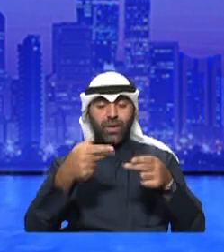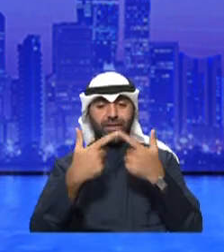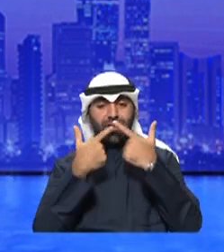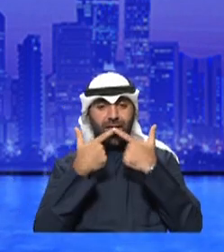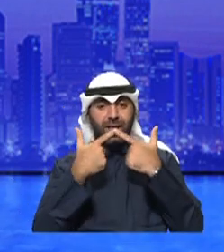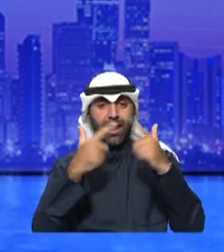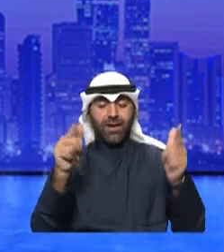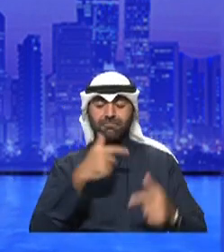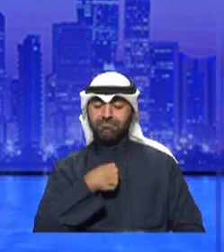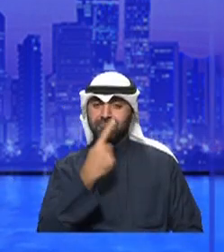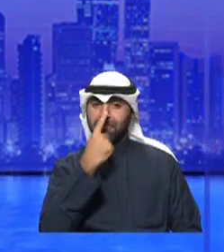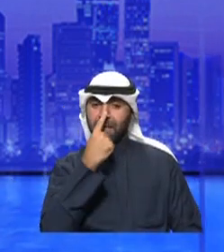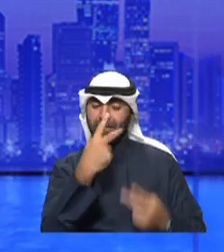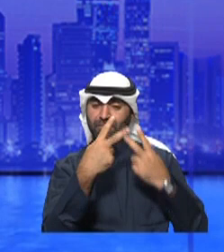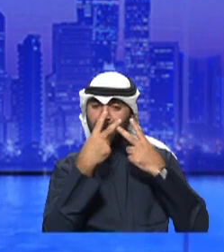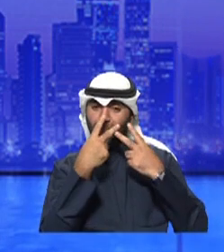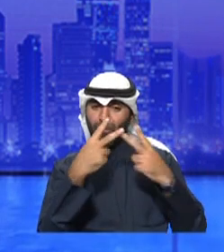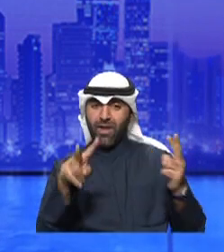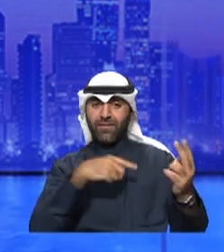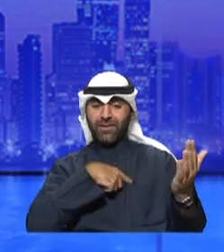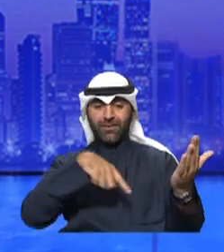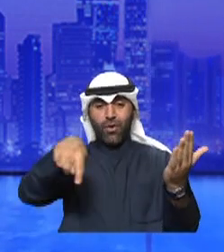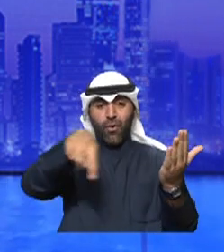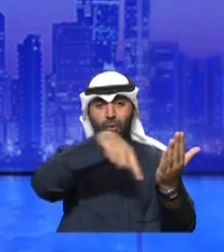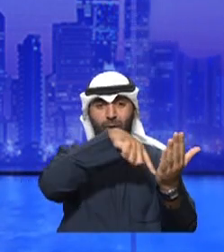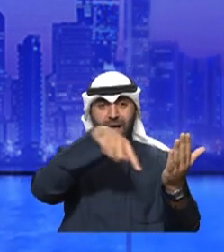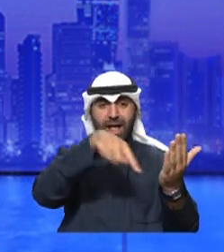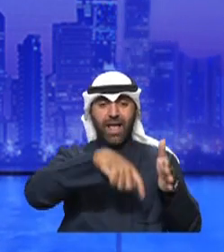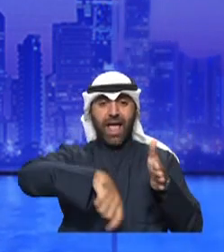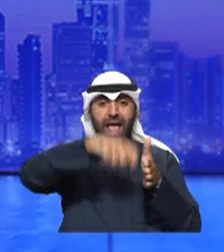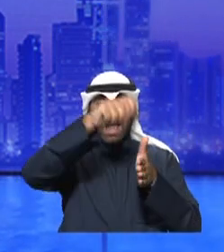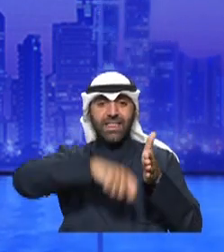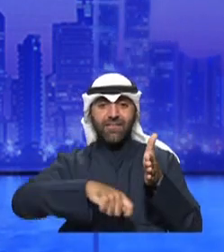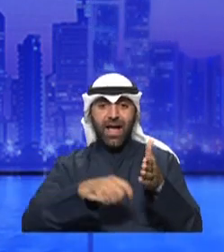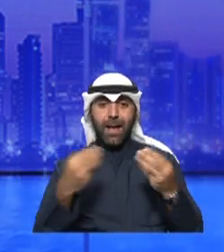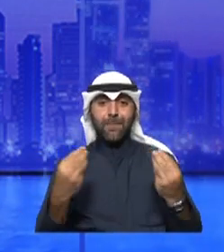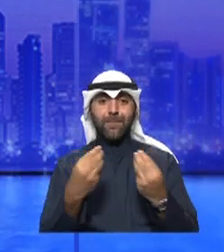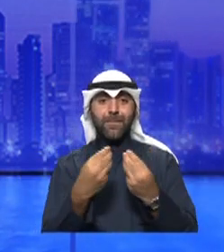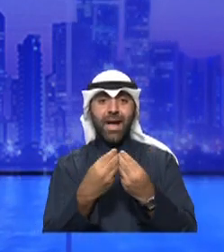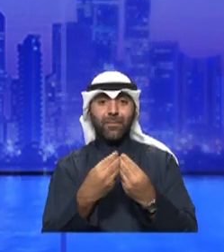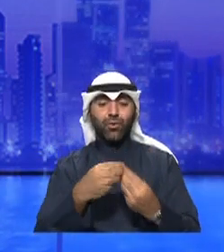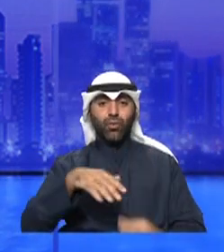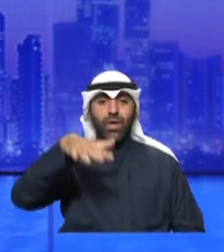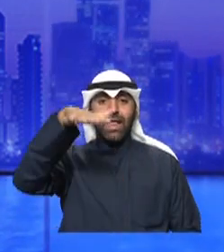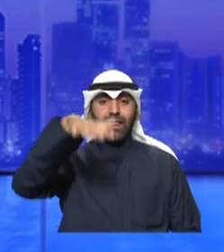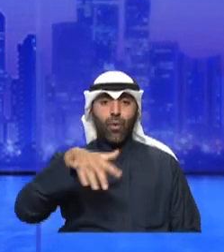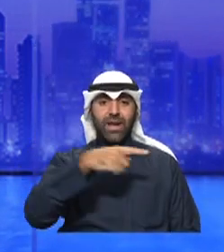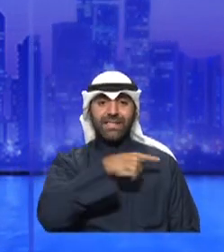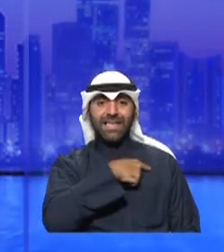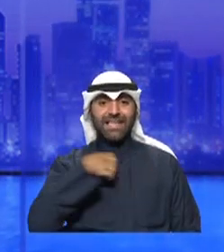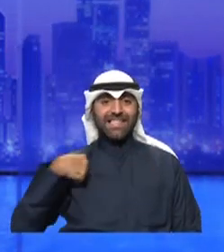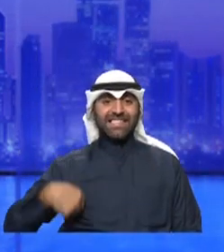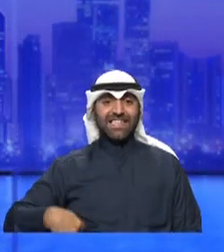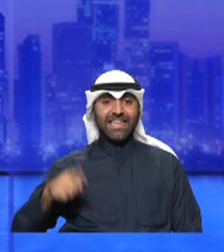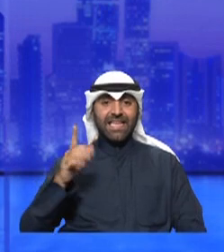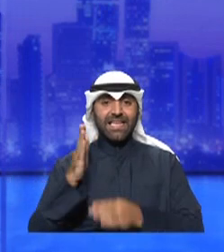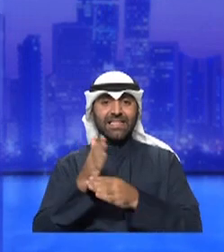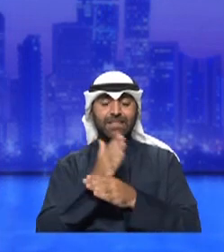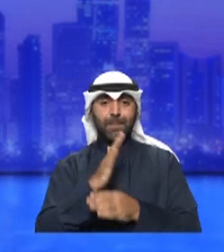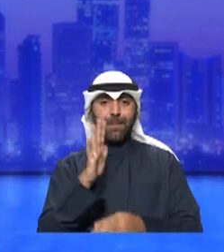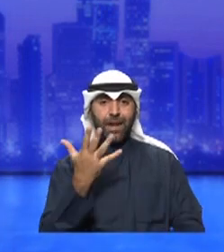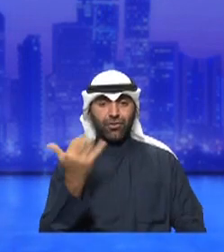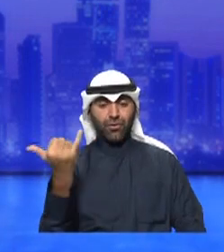نحو افاق جديده في مختلف المجالات بما يحقق المصالح المشتركه بينهما وقد اشد مجلس الوزراء